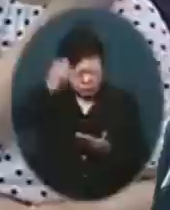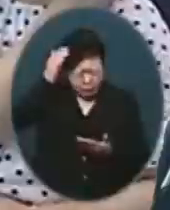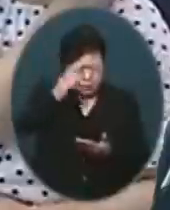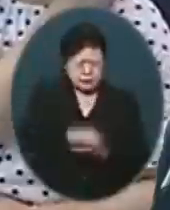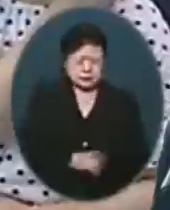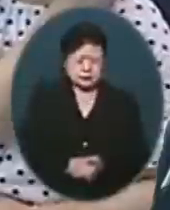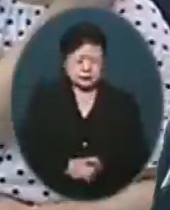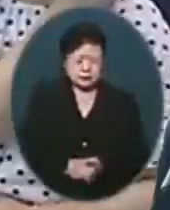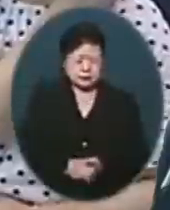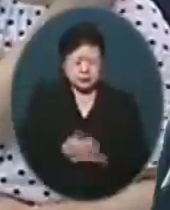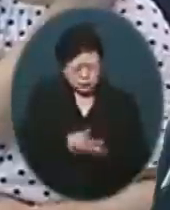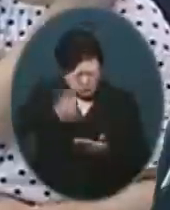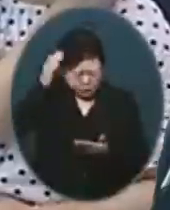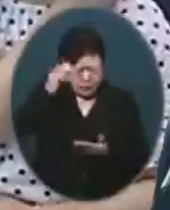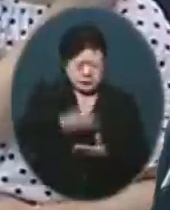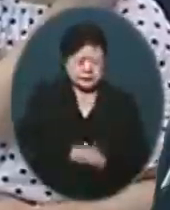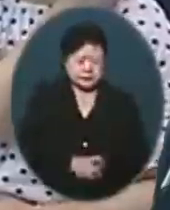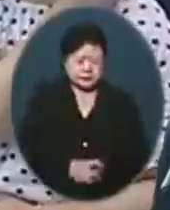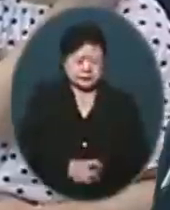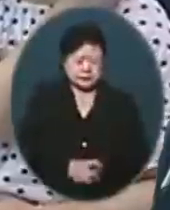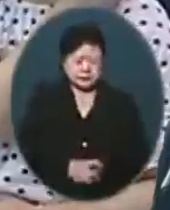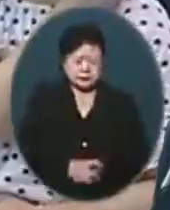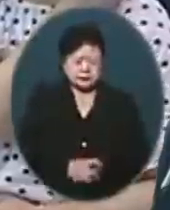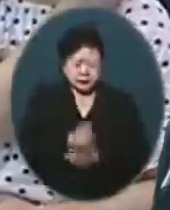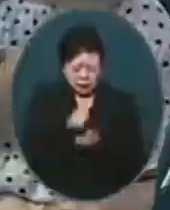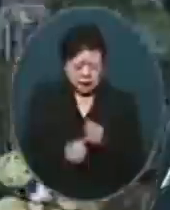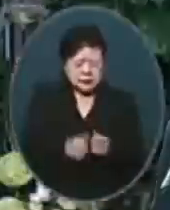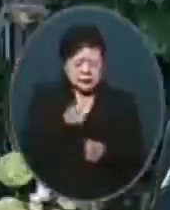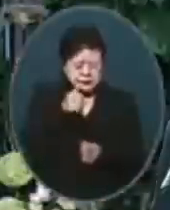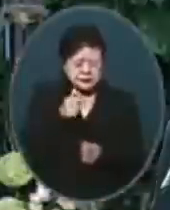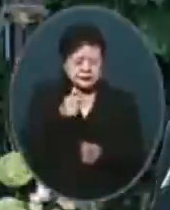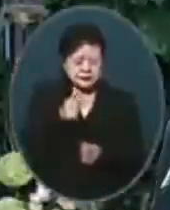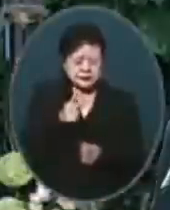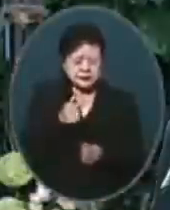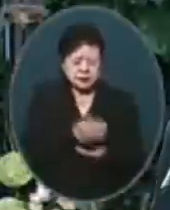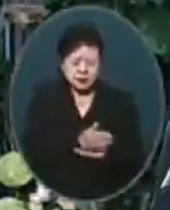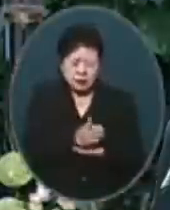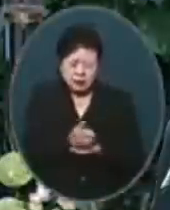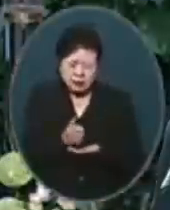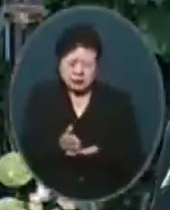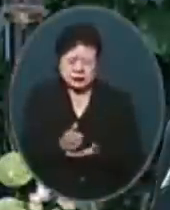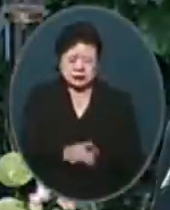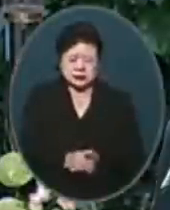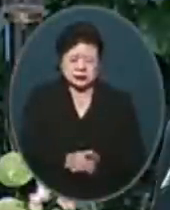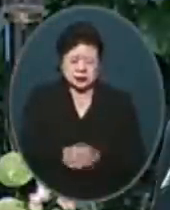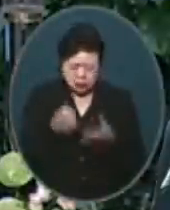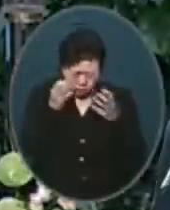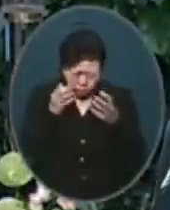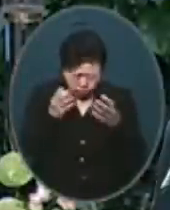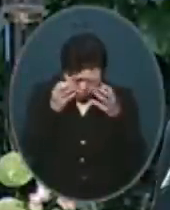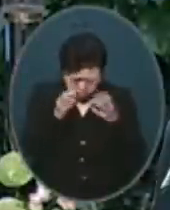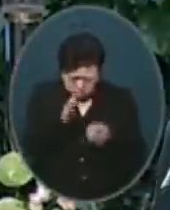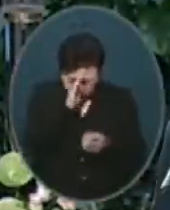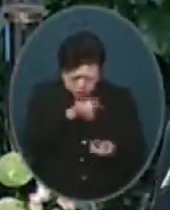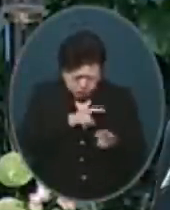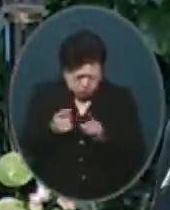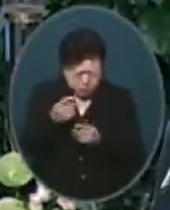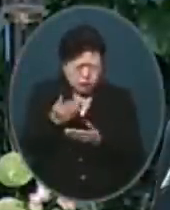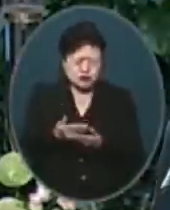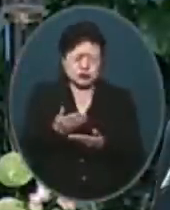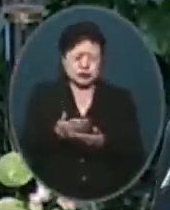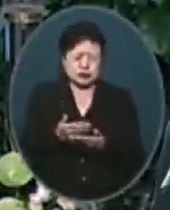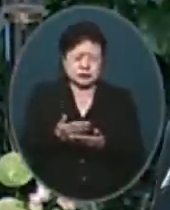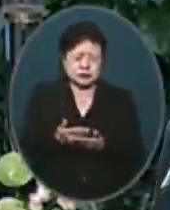물러가라. 물러가라. 하나님 여러 가지 고통과 질병을 치료하여